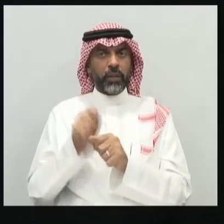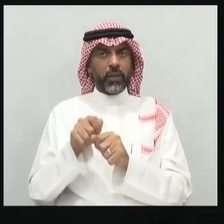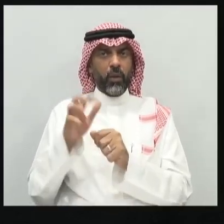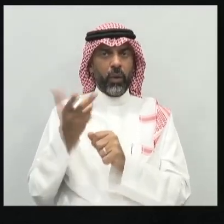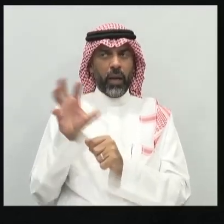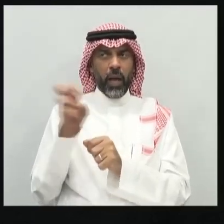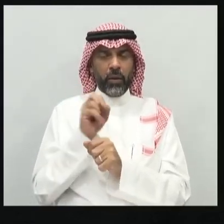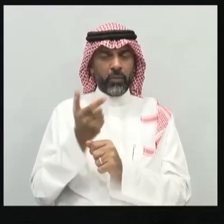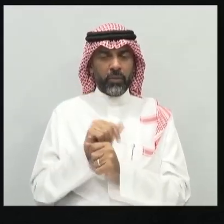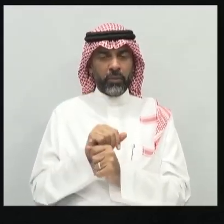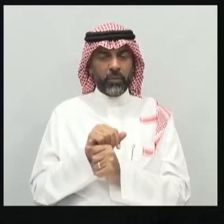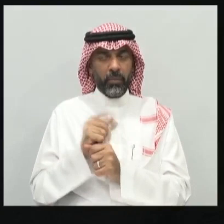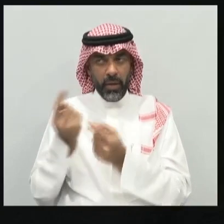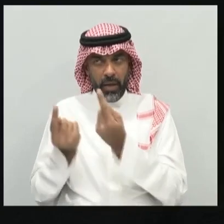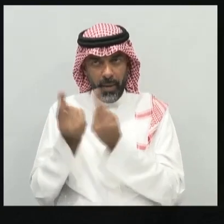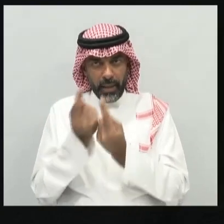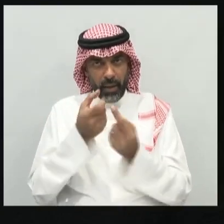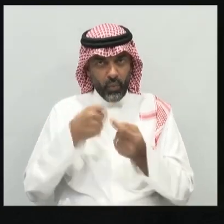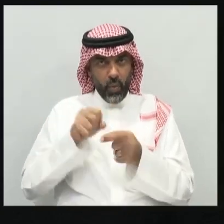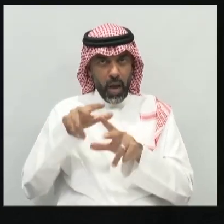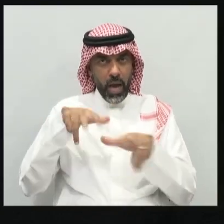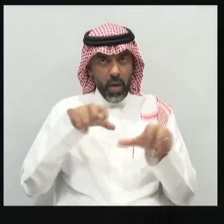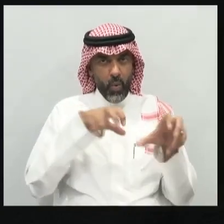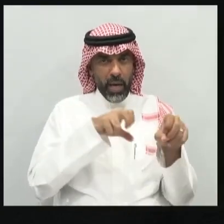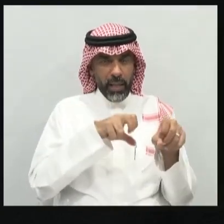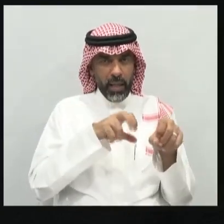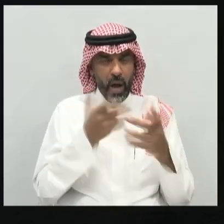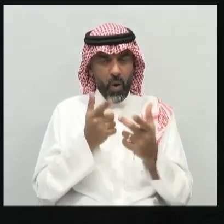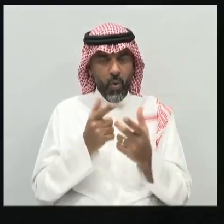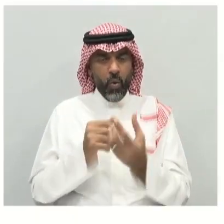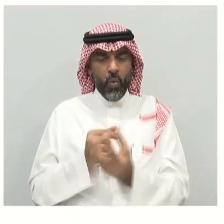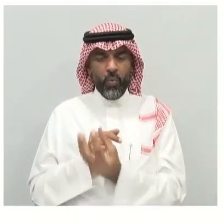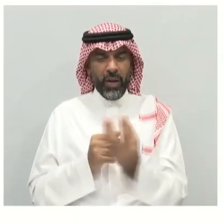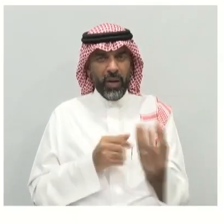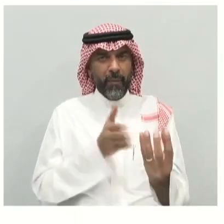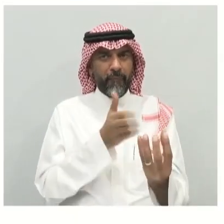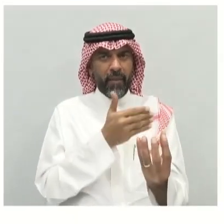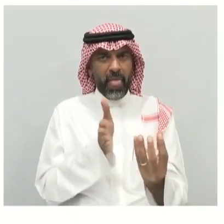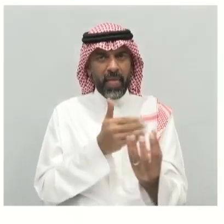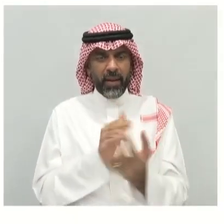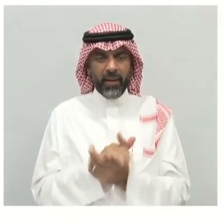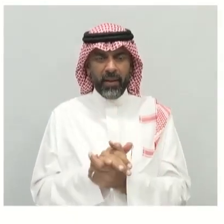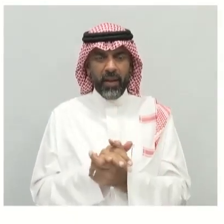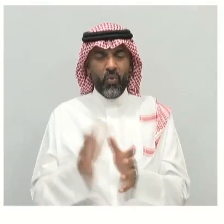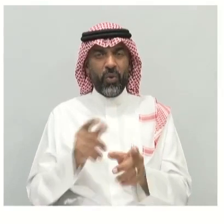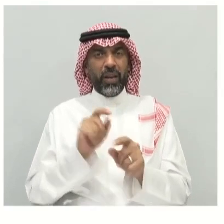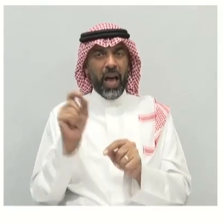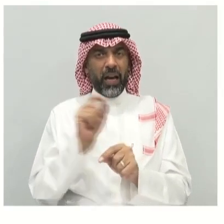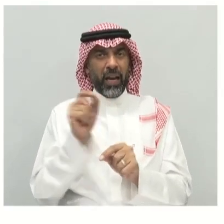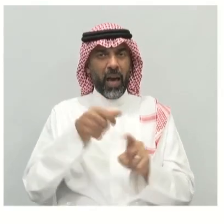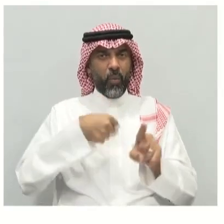والصيصان باتات وحيوانات ولا من علب فارغه ولا من